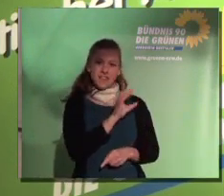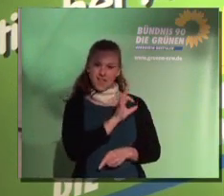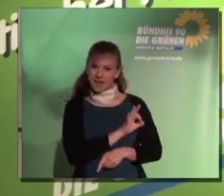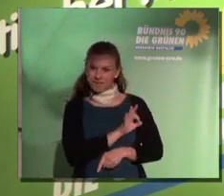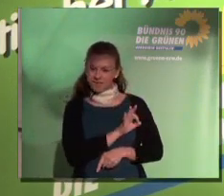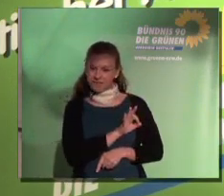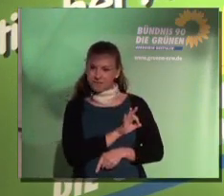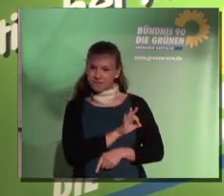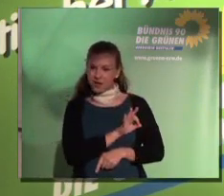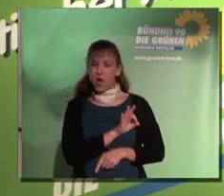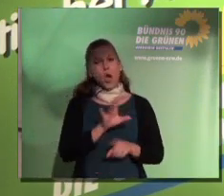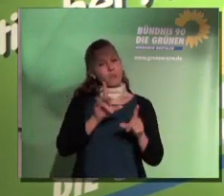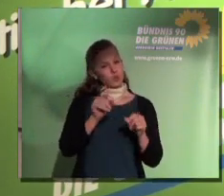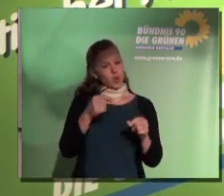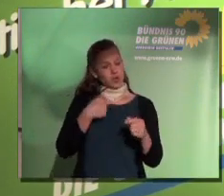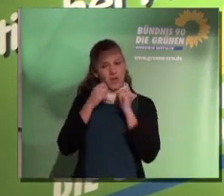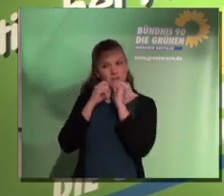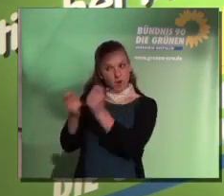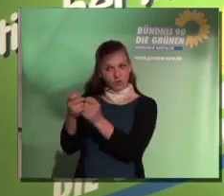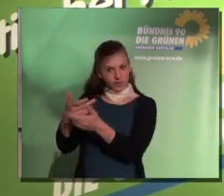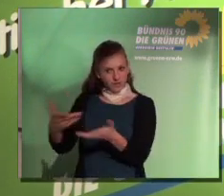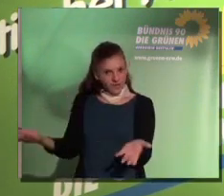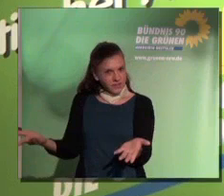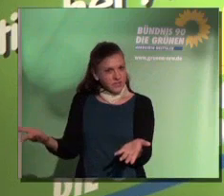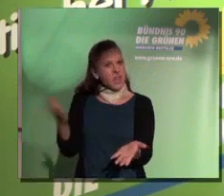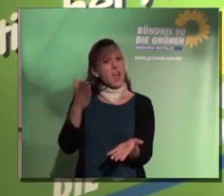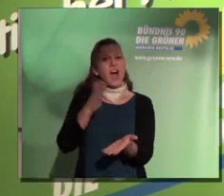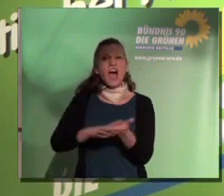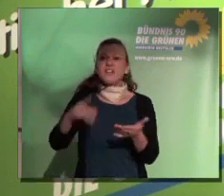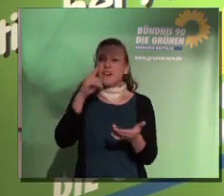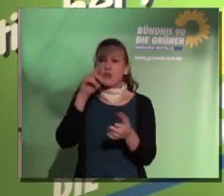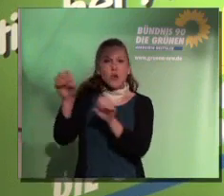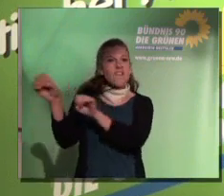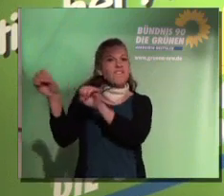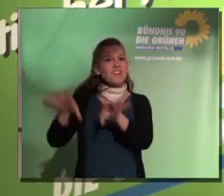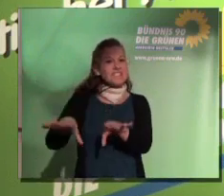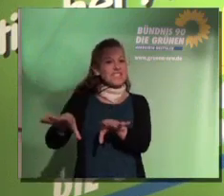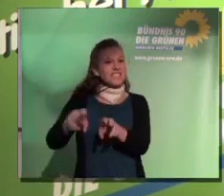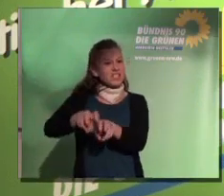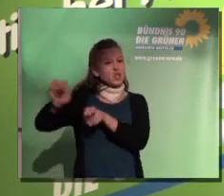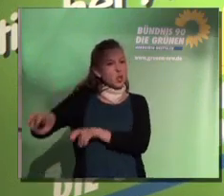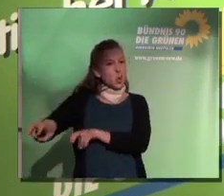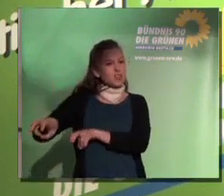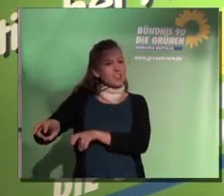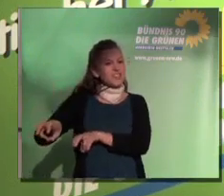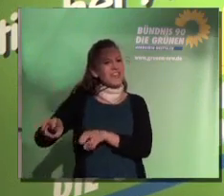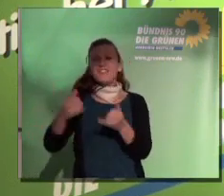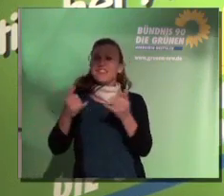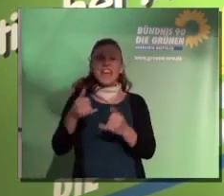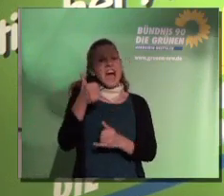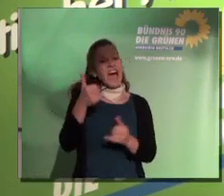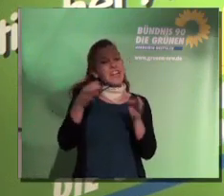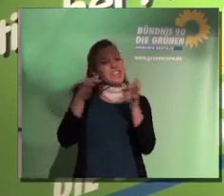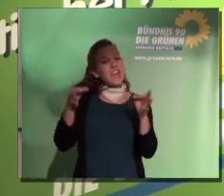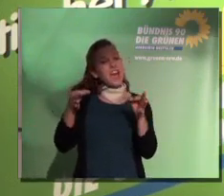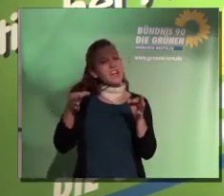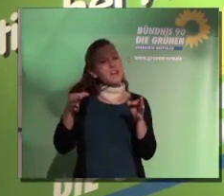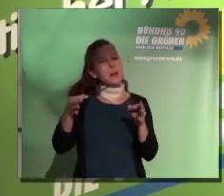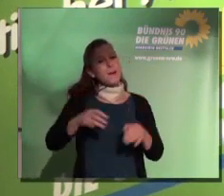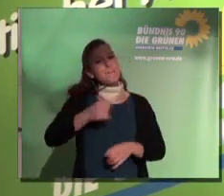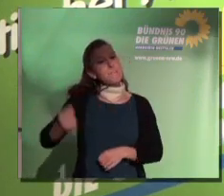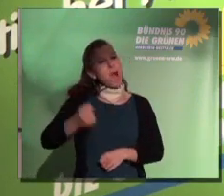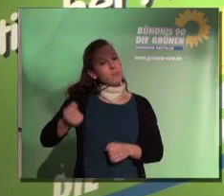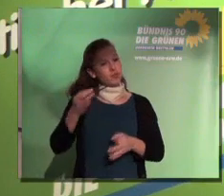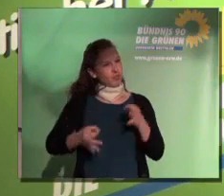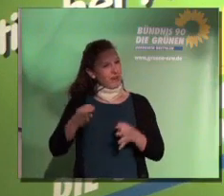einfach, er sollte Folgendes machen. Einfach nur zurücktreten. Ein Tag Papst spielen. Ja? Das wäre doch was für Brüderle, da